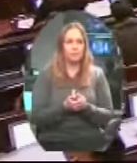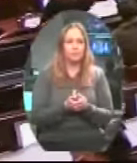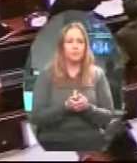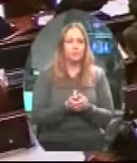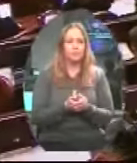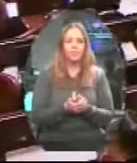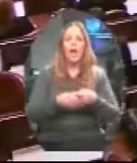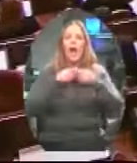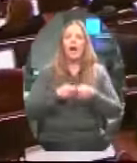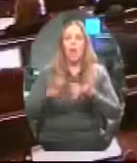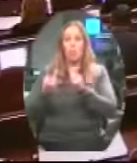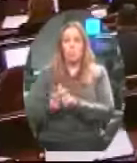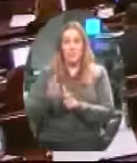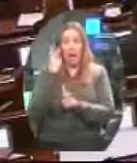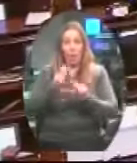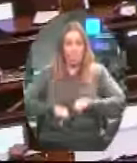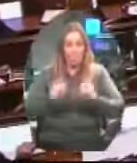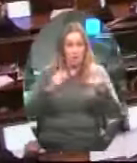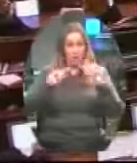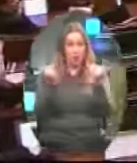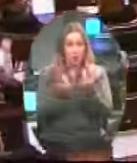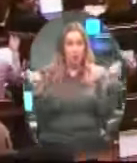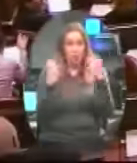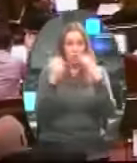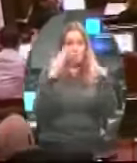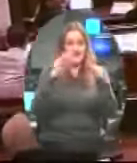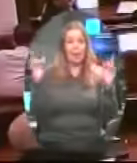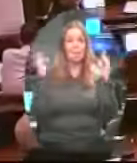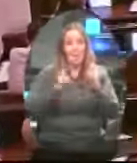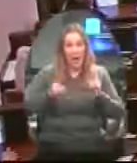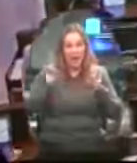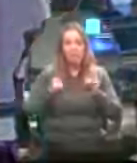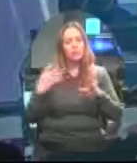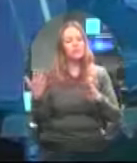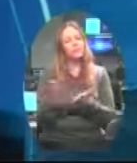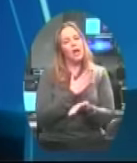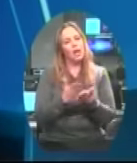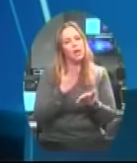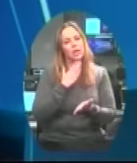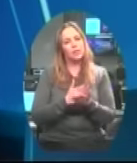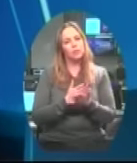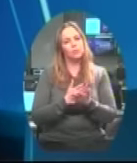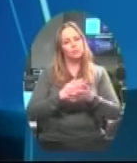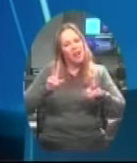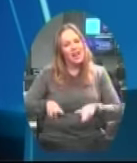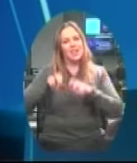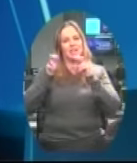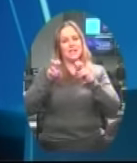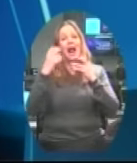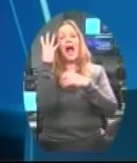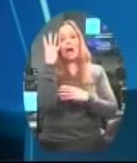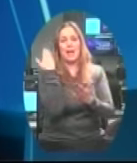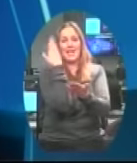חברי האופוזיציה ראו את המשבר הקואליציוני סביב הבתים בחברון והחליטו למנף אותו. 4 הצעות חוק לפיזור הכנסת הוגשו ונידונו